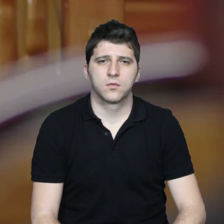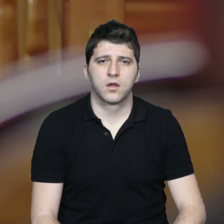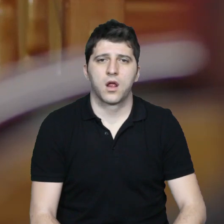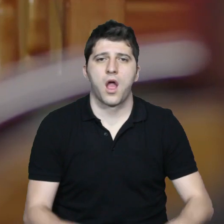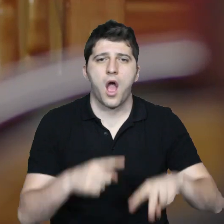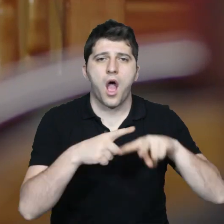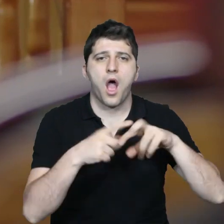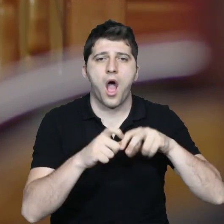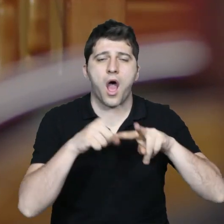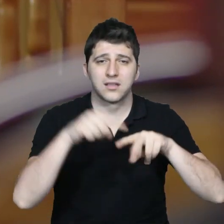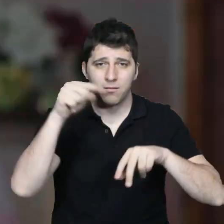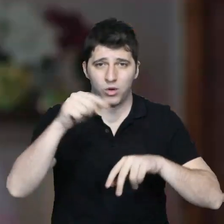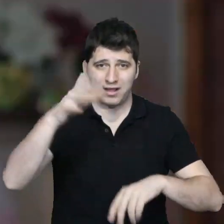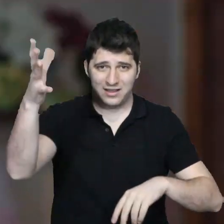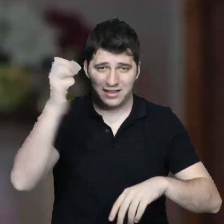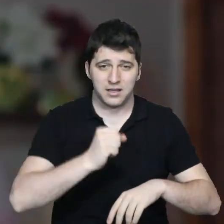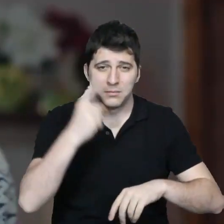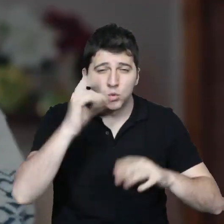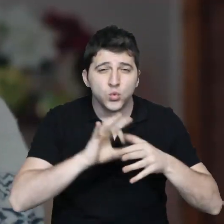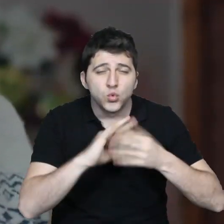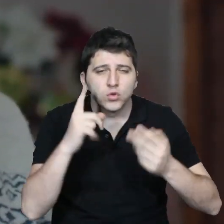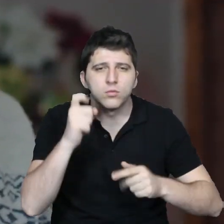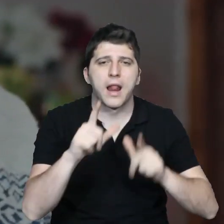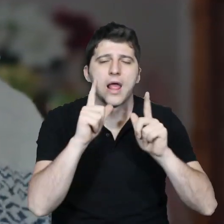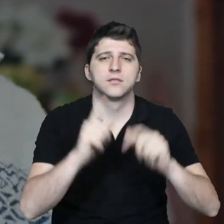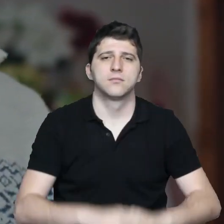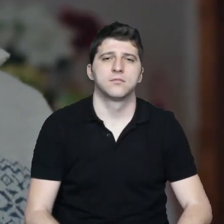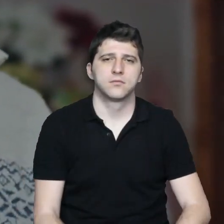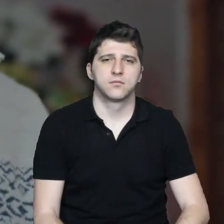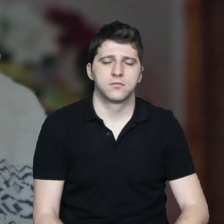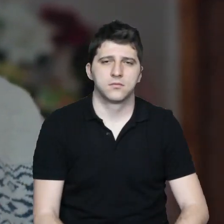Arda'yı buraya getirmenin bir yolunu bulacaksınız.